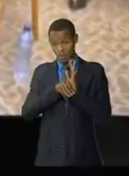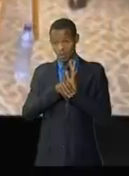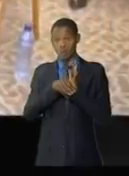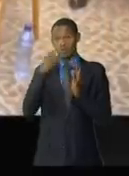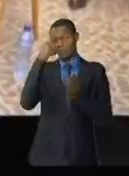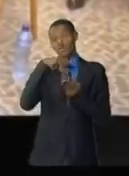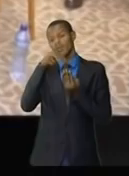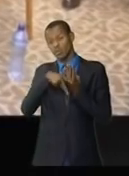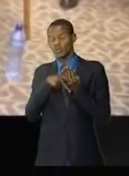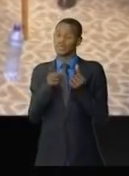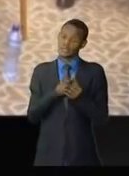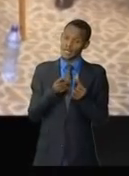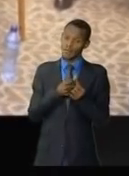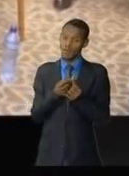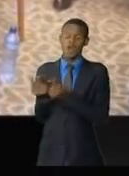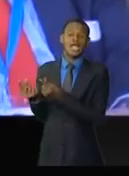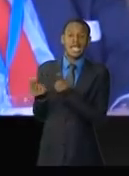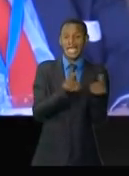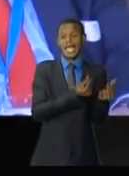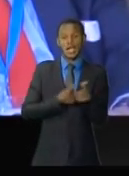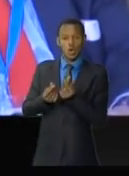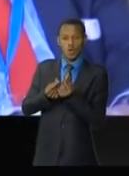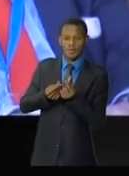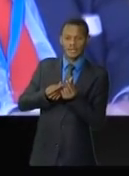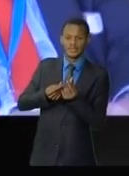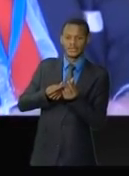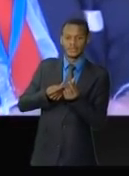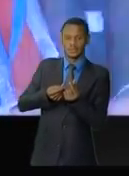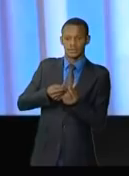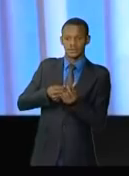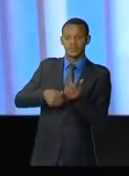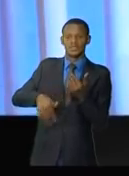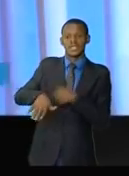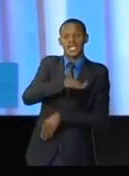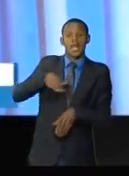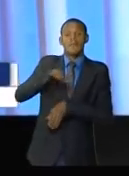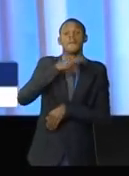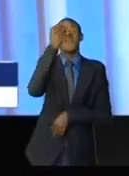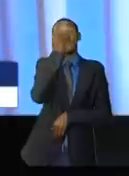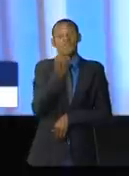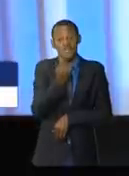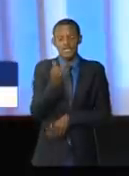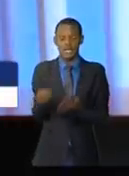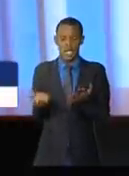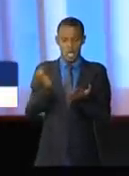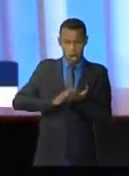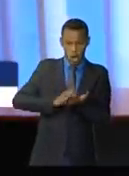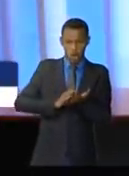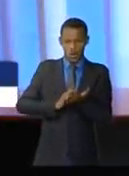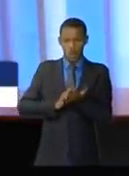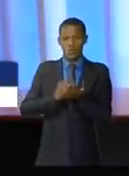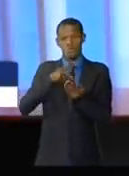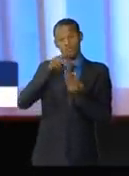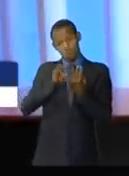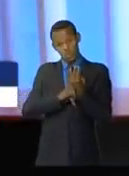africaine sous le leadership clairvoyant du président de la République. Le chemin de fer congolais sera